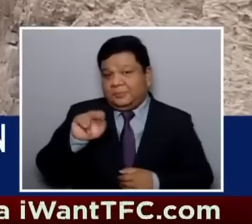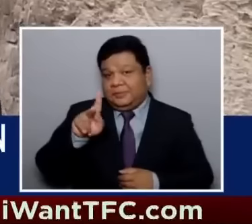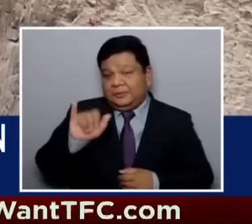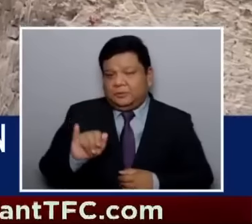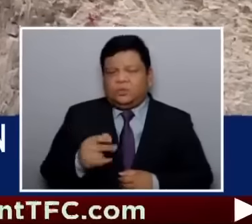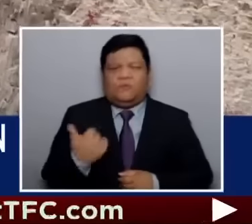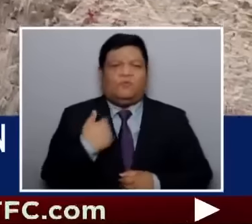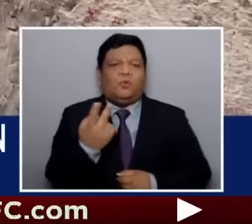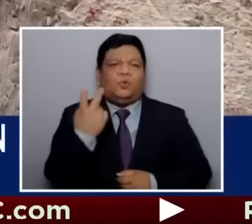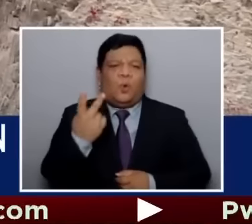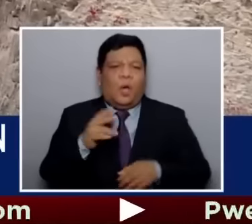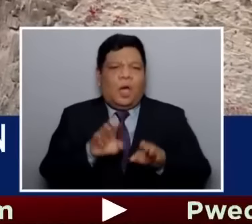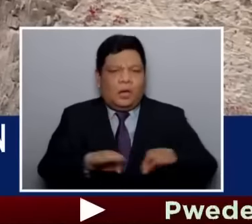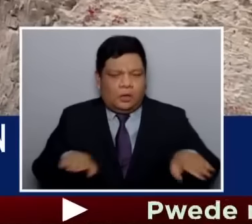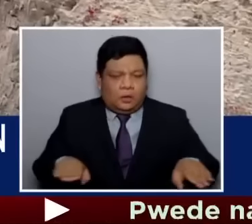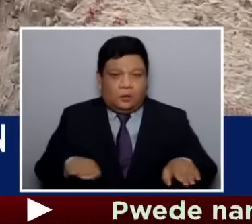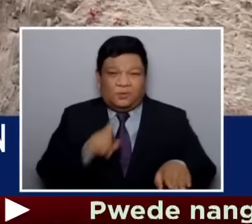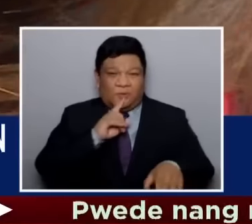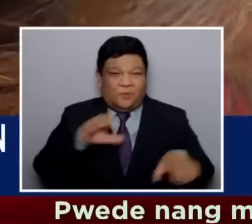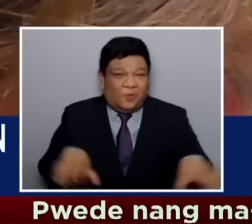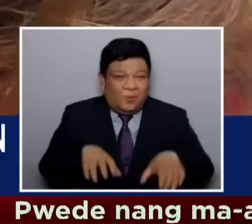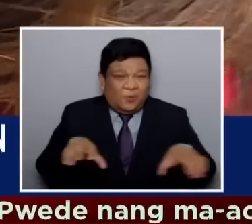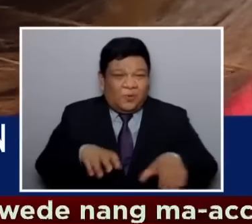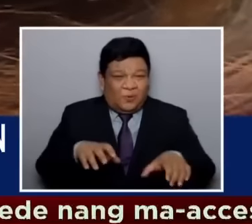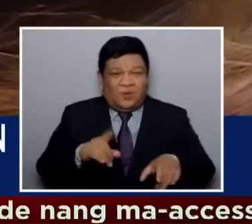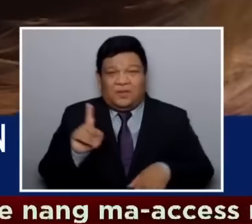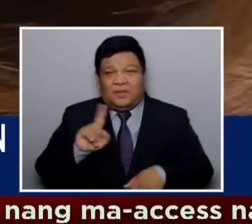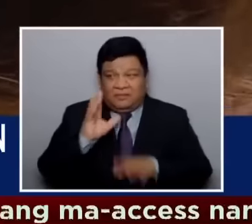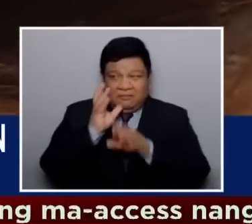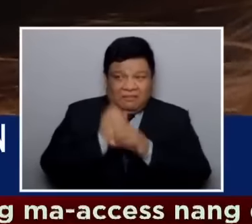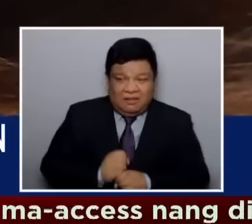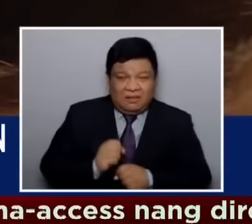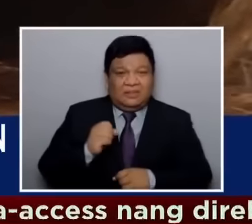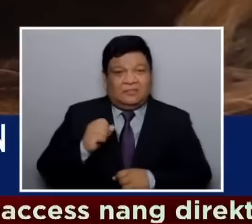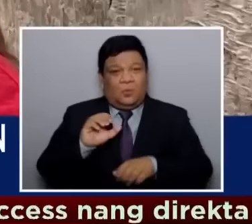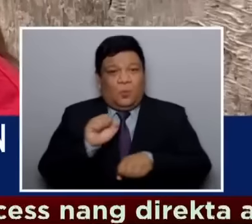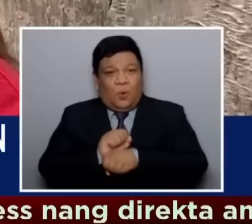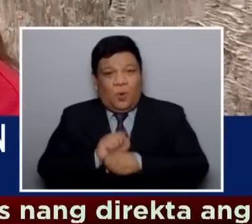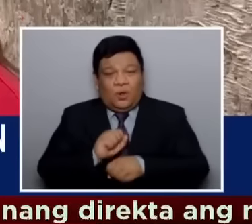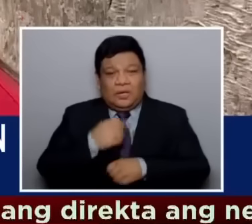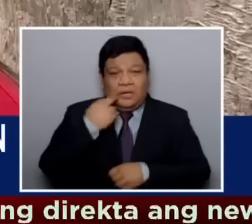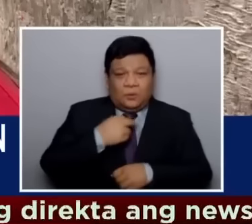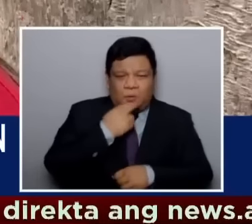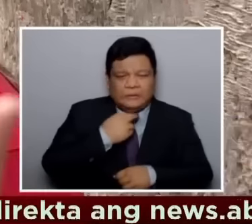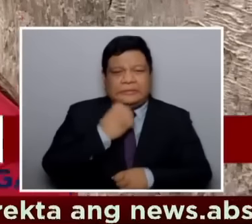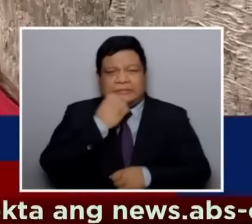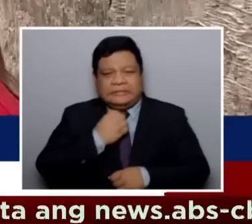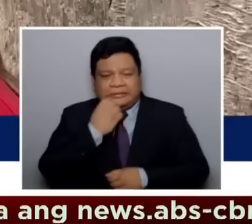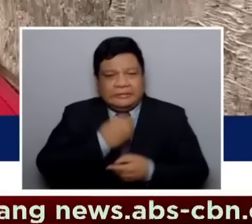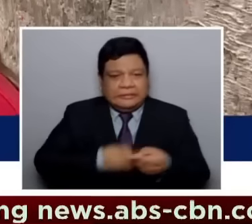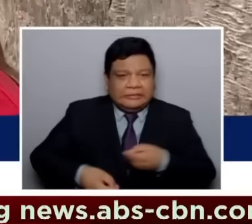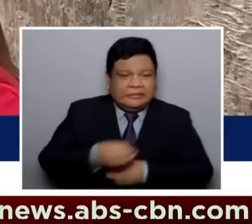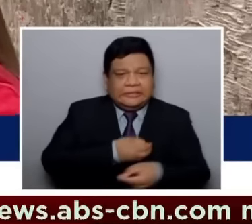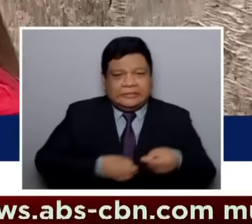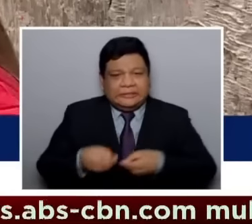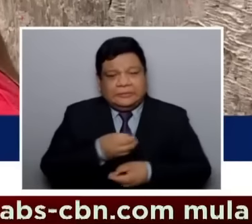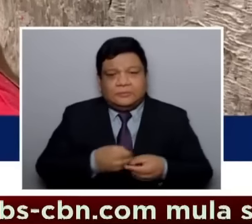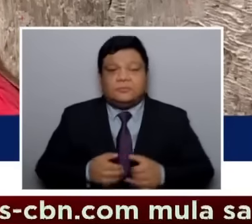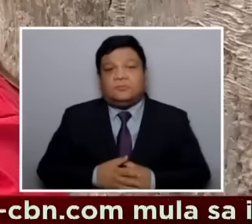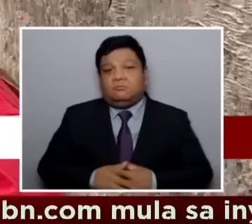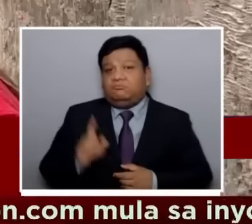kaya sahod niya bilang restaurant staff ang madalas na pinagkakasya. Yung pagkain kasi mas nahuli tuloy kasi 'di ba